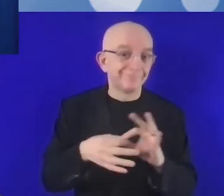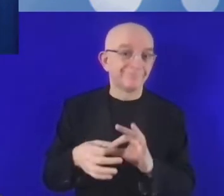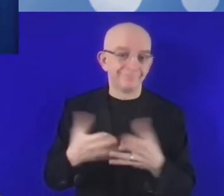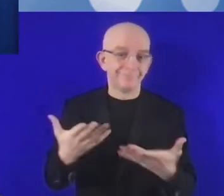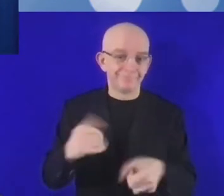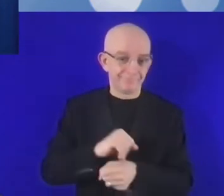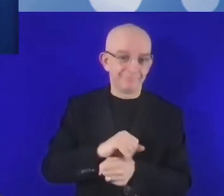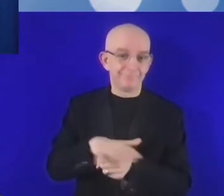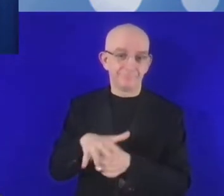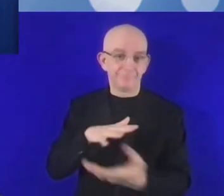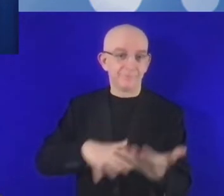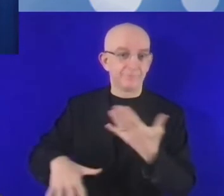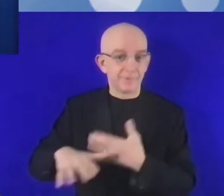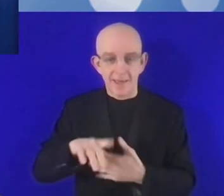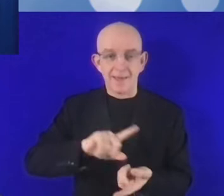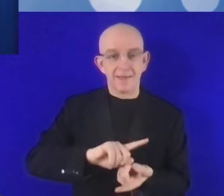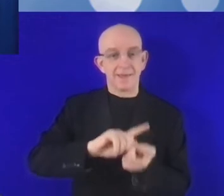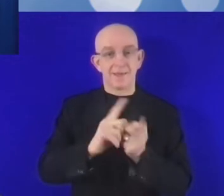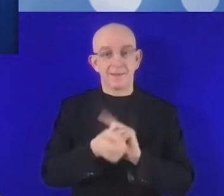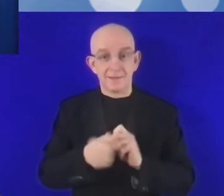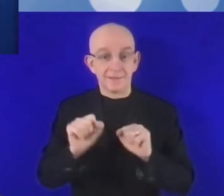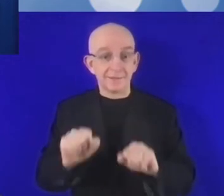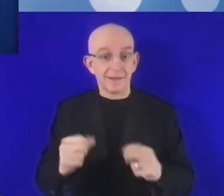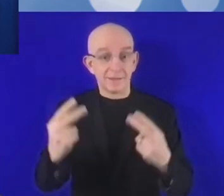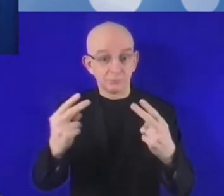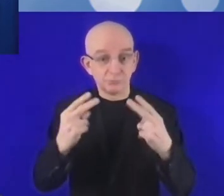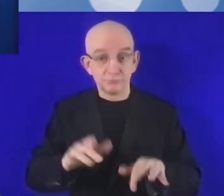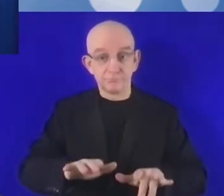crise liée à la pandémie de COVID-19